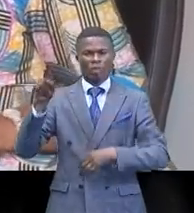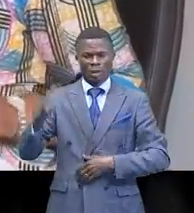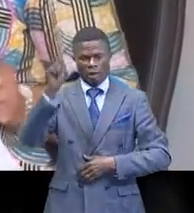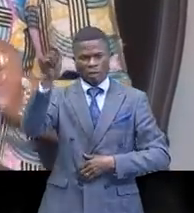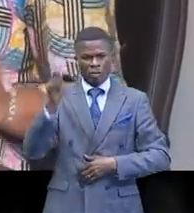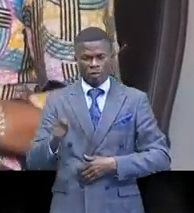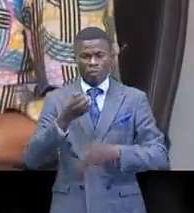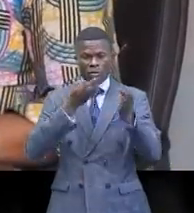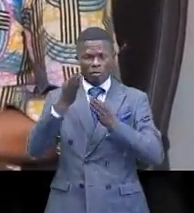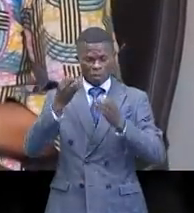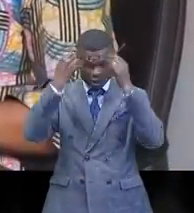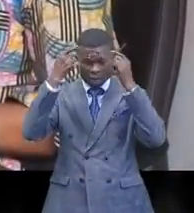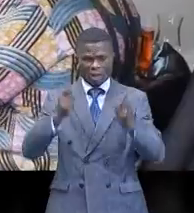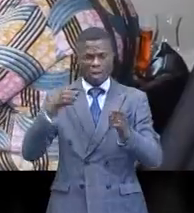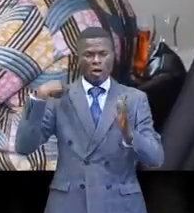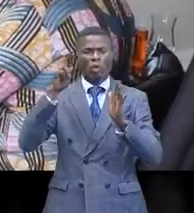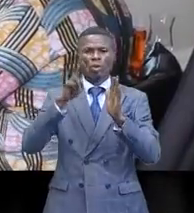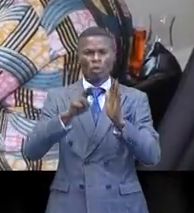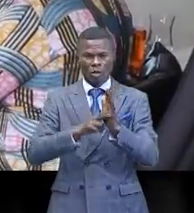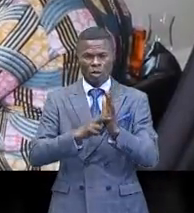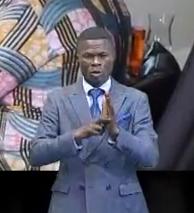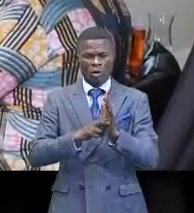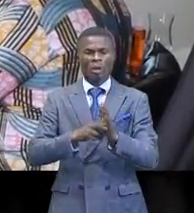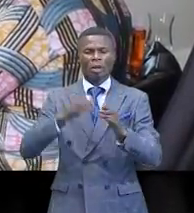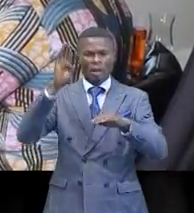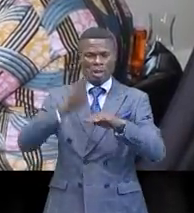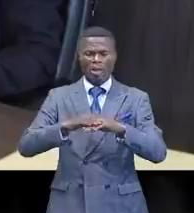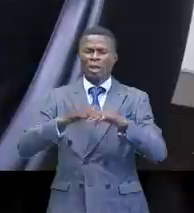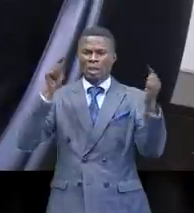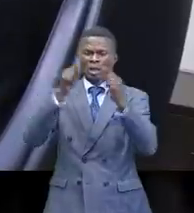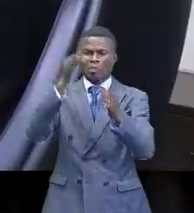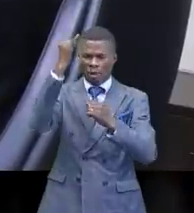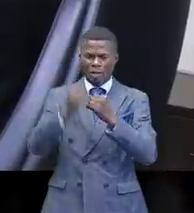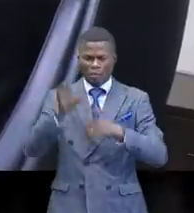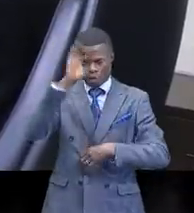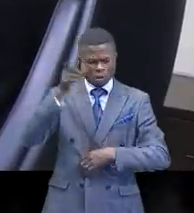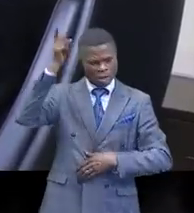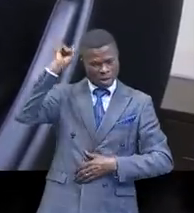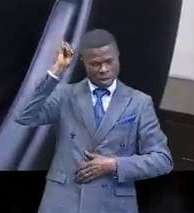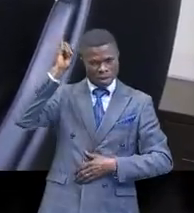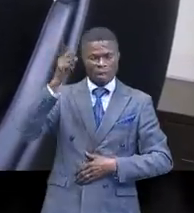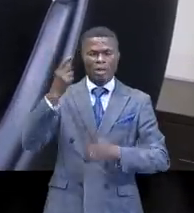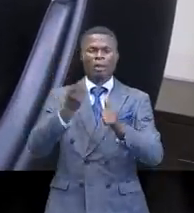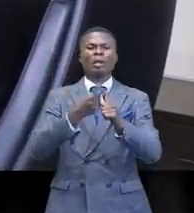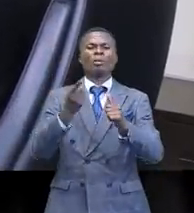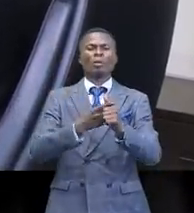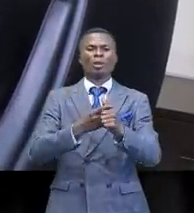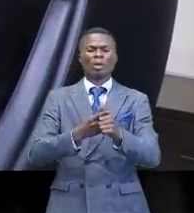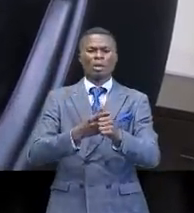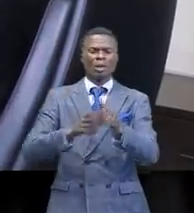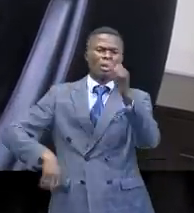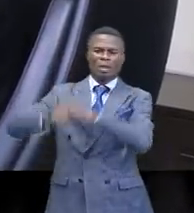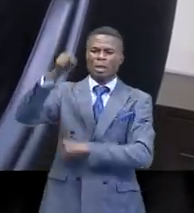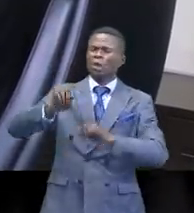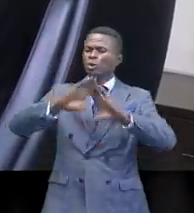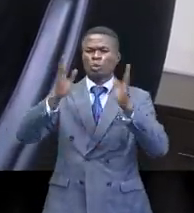exprimé l'optimisme du gouvernement quant à l'atteinte de l'objectif final recherché, à savoir mettre hors